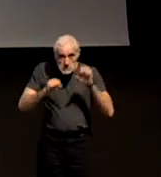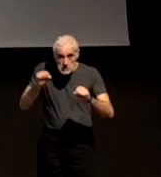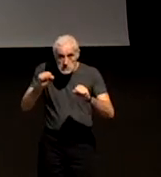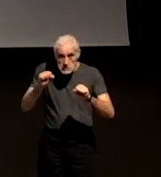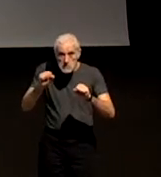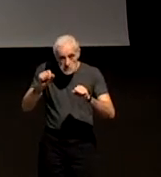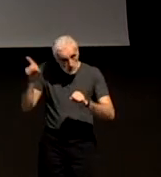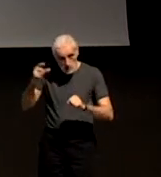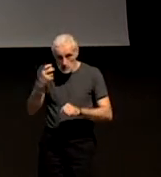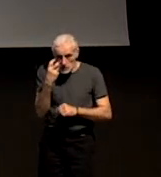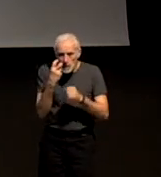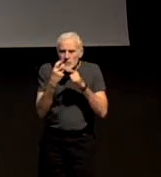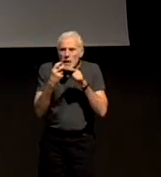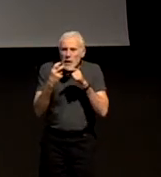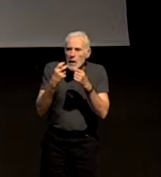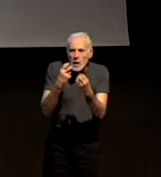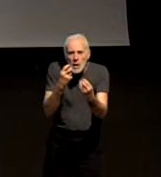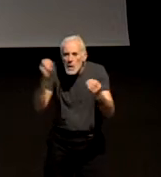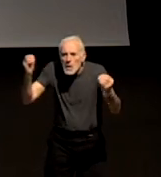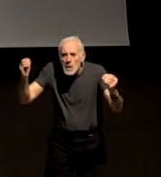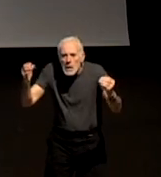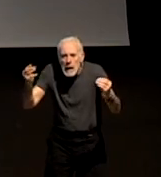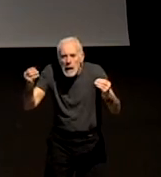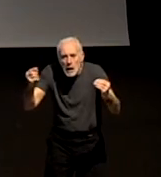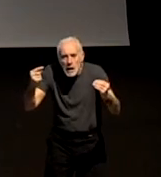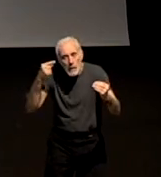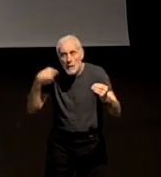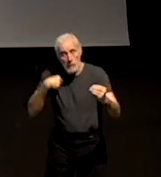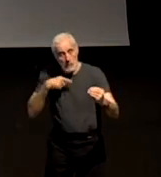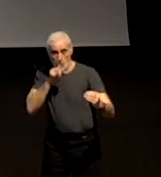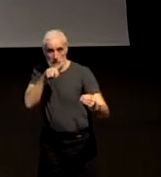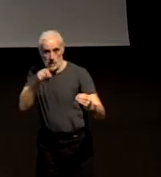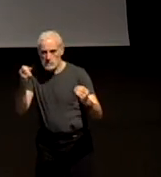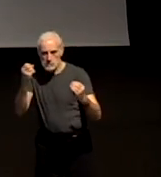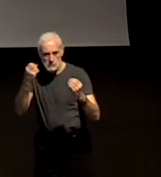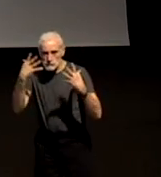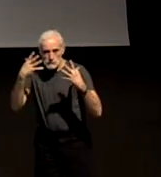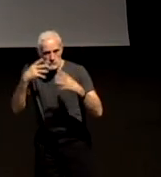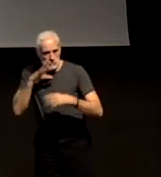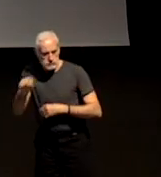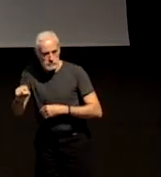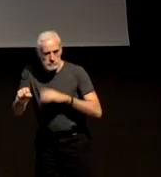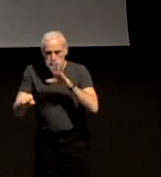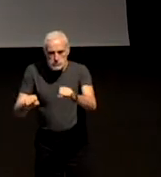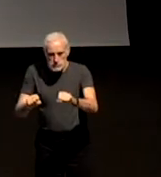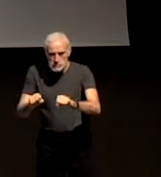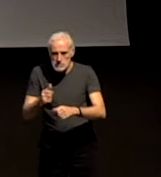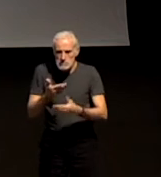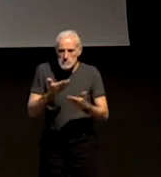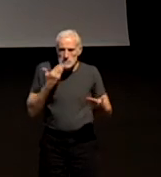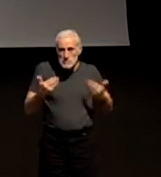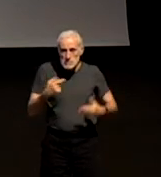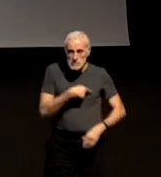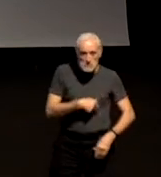il faut pouvoir amplifier la moindre petite lumière pour déjà se déplacer par entrer dans un poteau un grillage un fil électrique